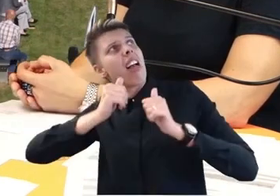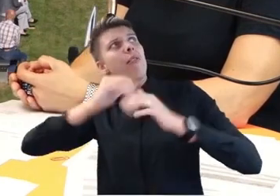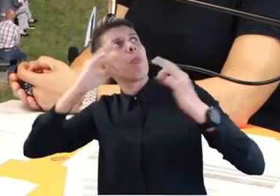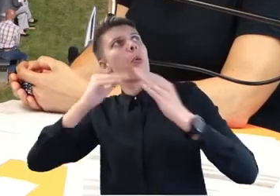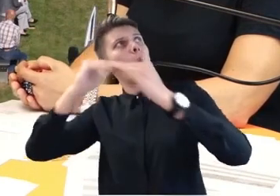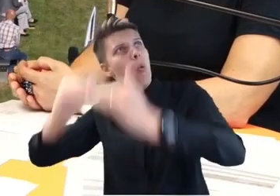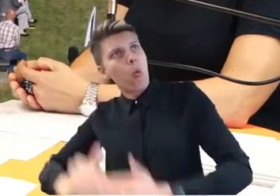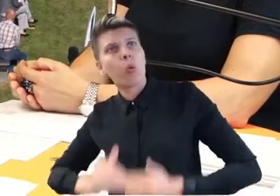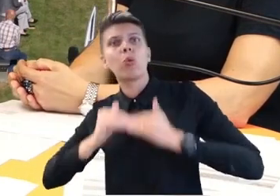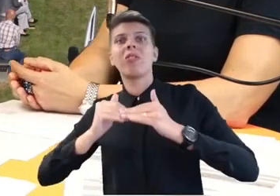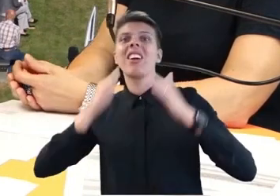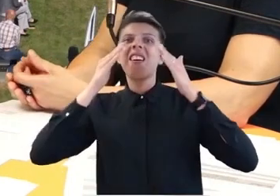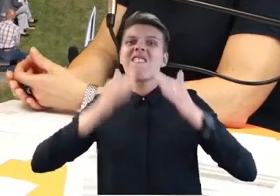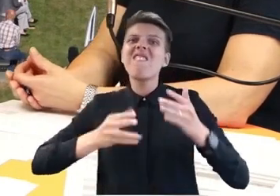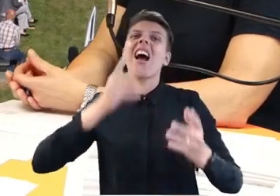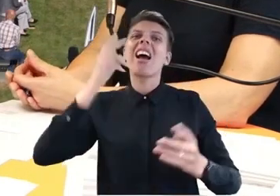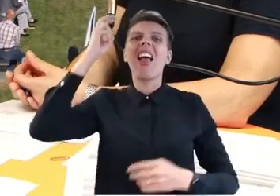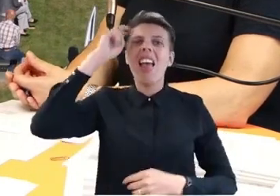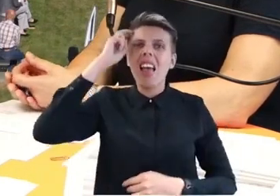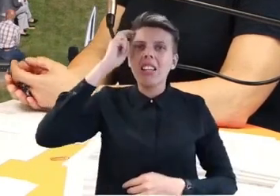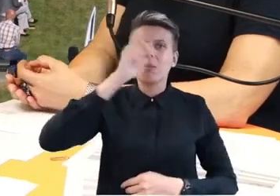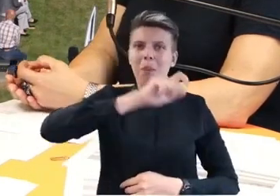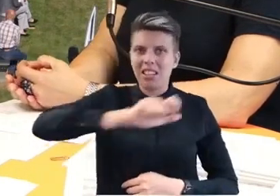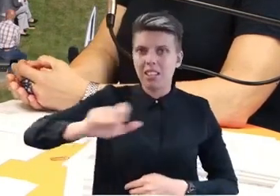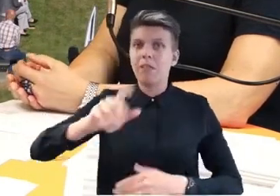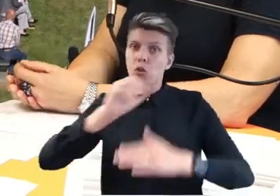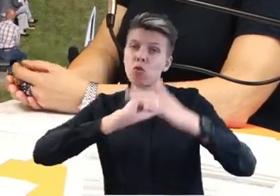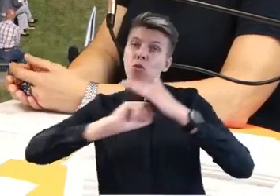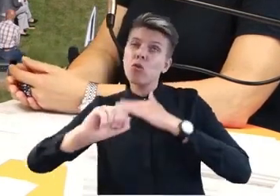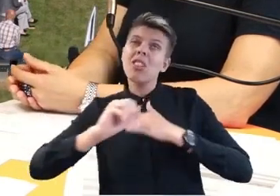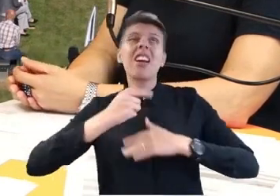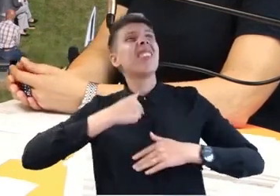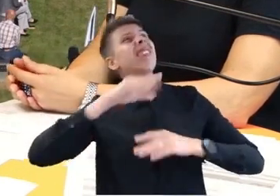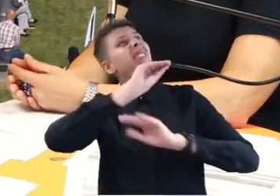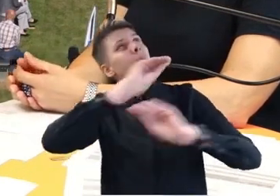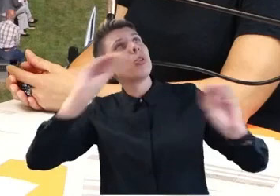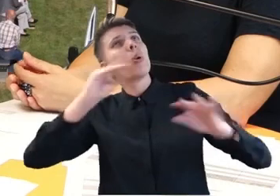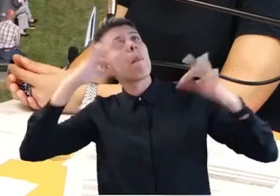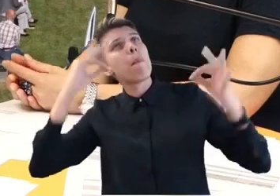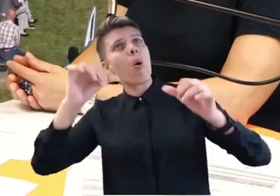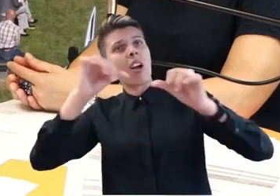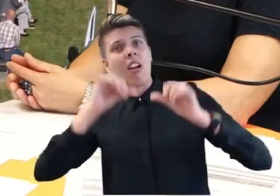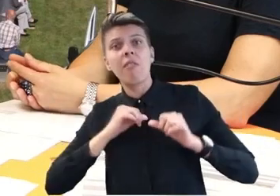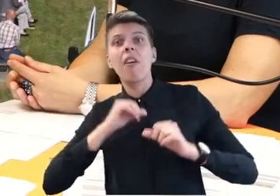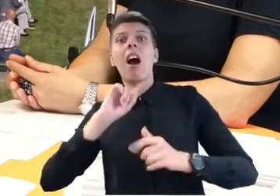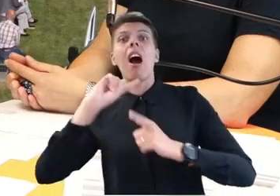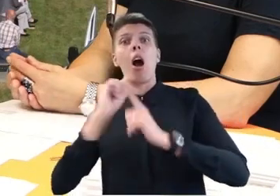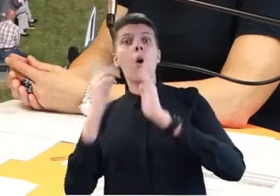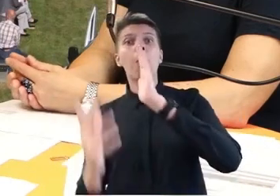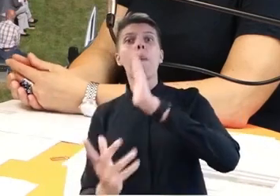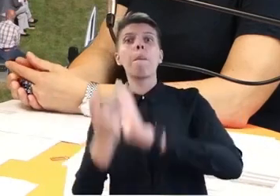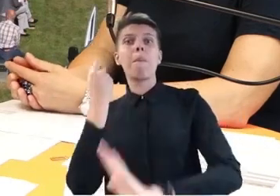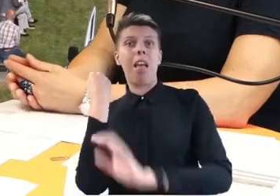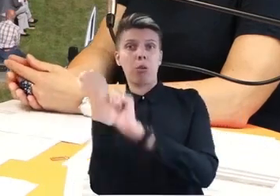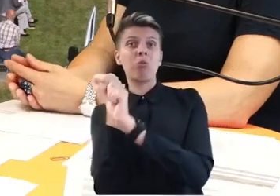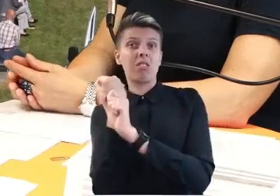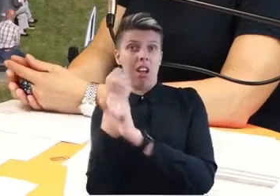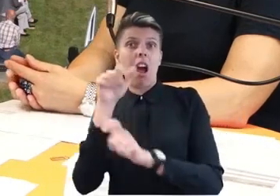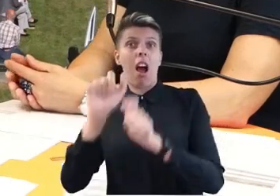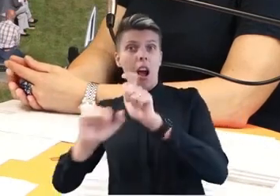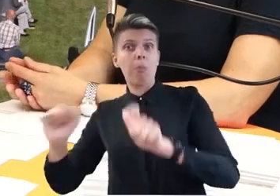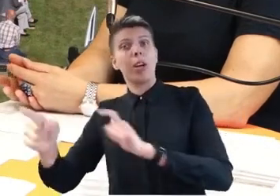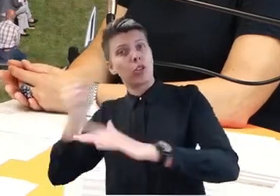fach expertise zu unterschiedlichen bereichen aber auch einen solchen reski team also ein bergungseinheit die die